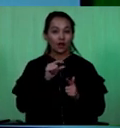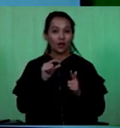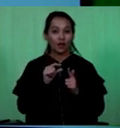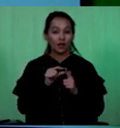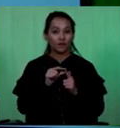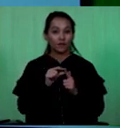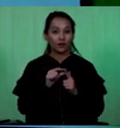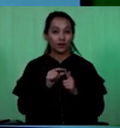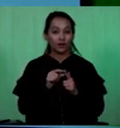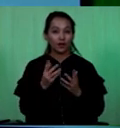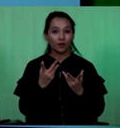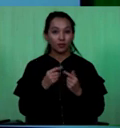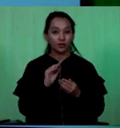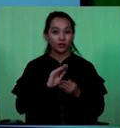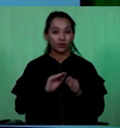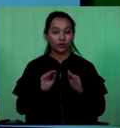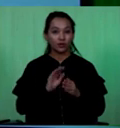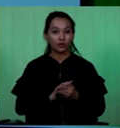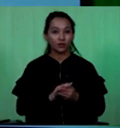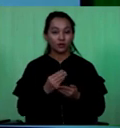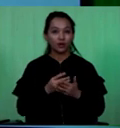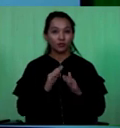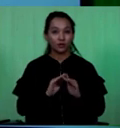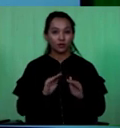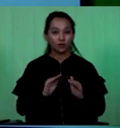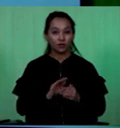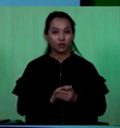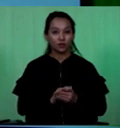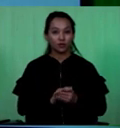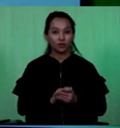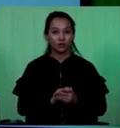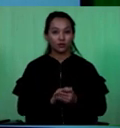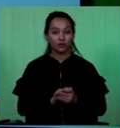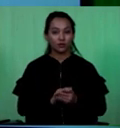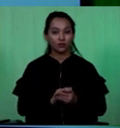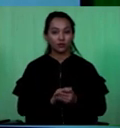ifodalar tuzing. Mana aziz o'quvchilar, demak,